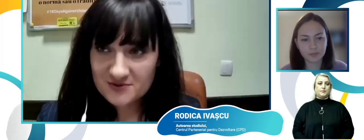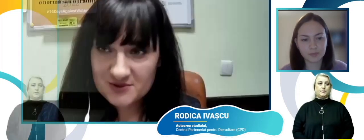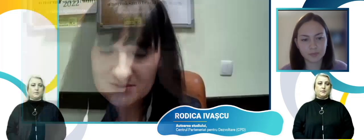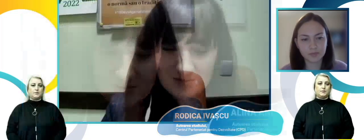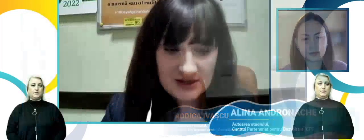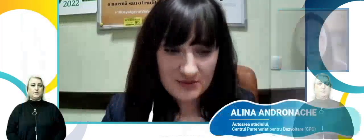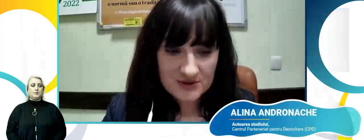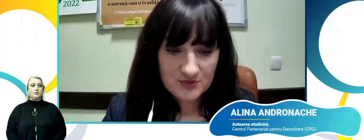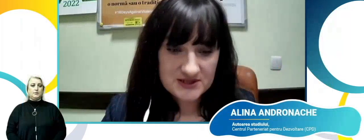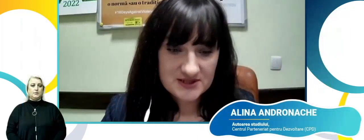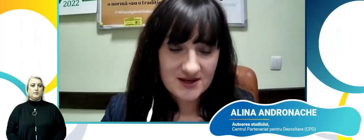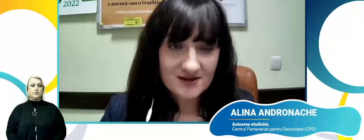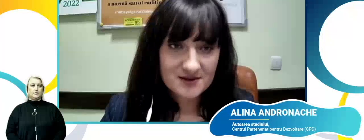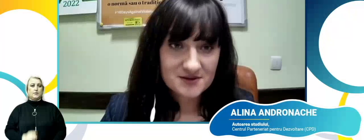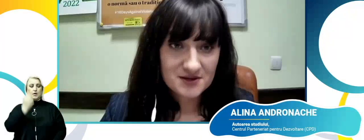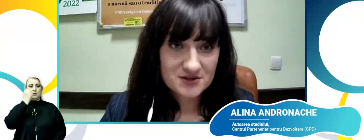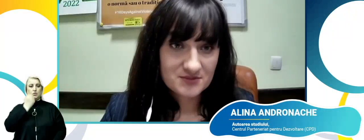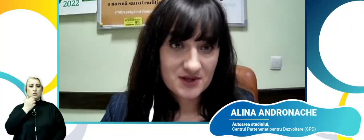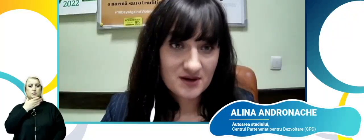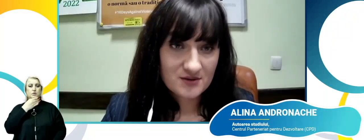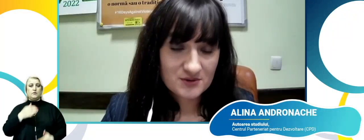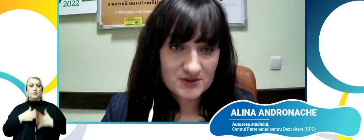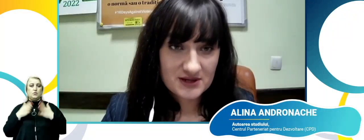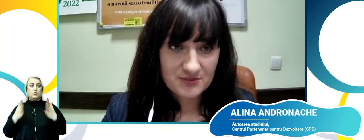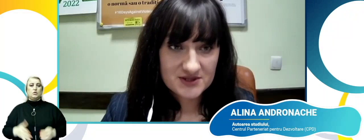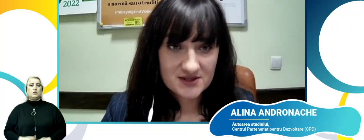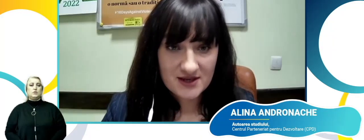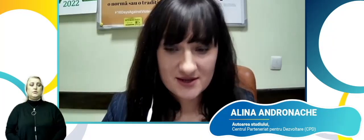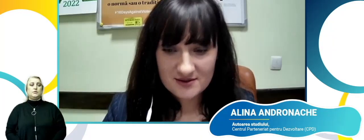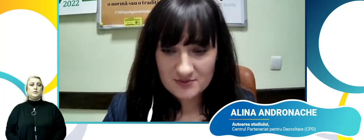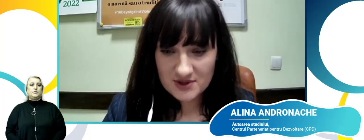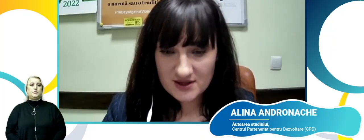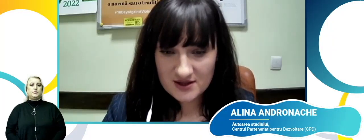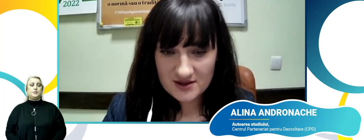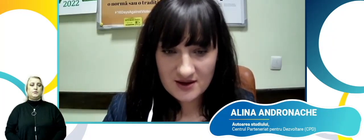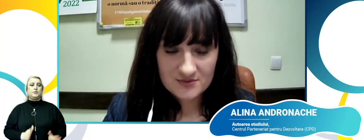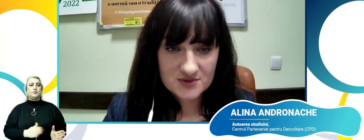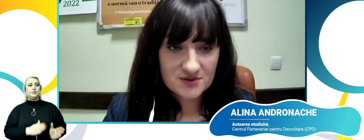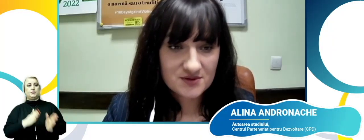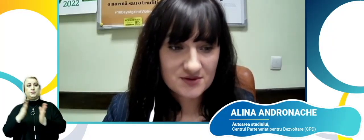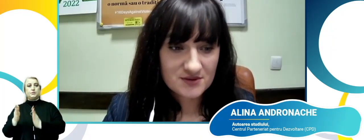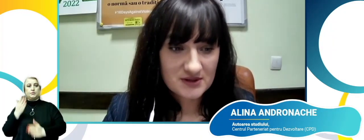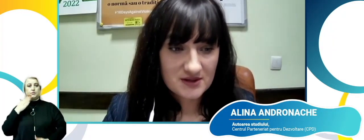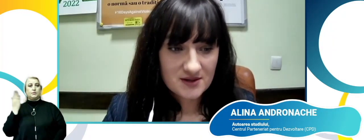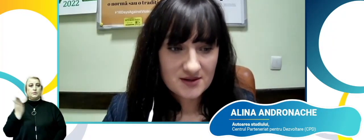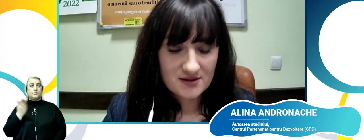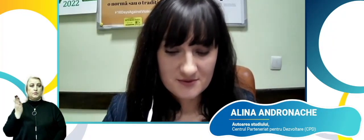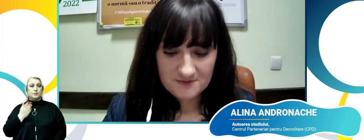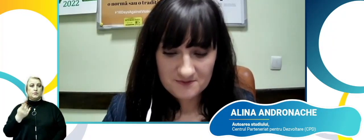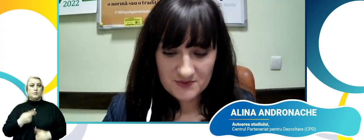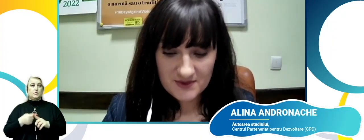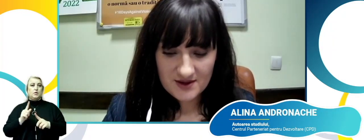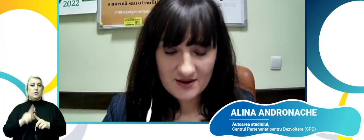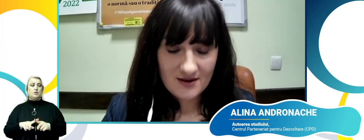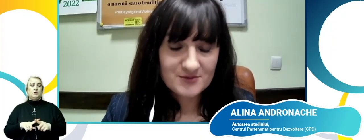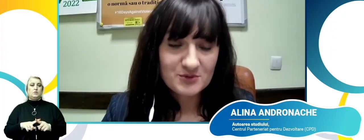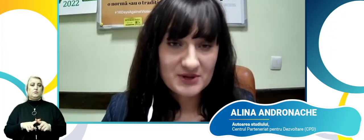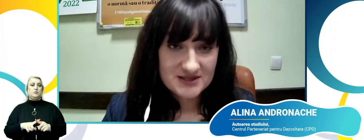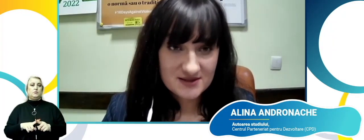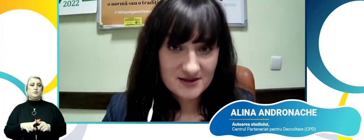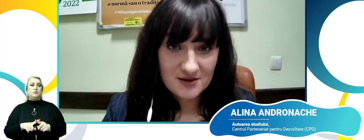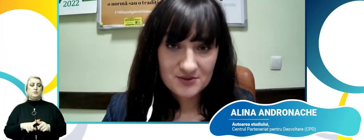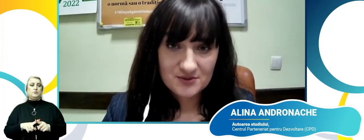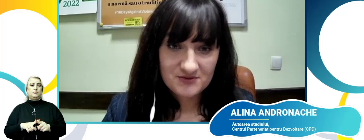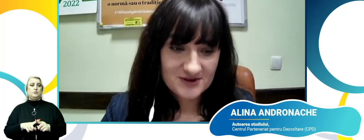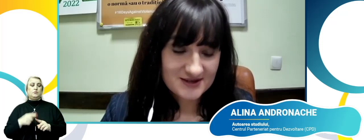Mulțumesc frumos, Rodica, pentru prezentare. trecem la următoarea prezentare pe care am să am